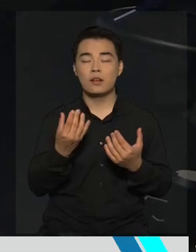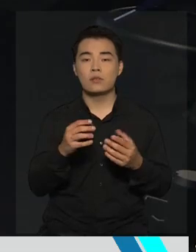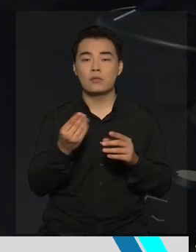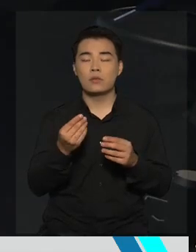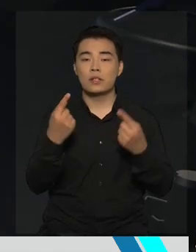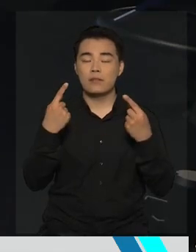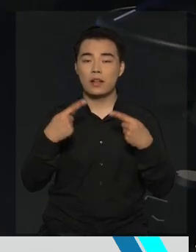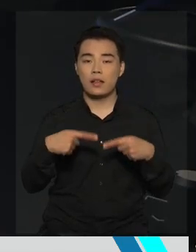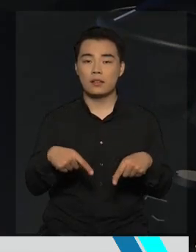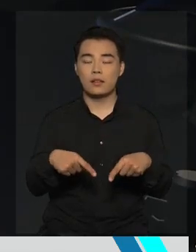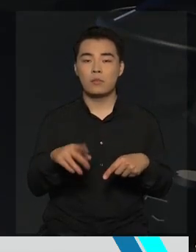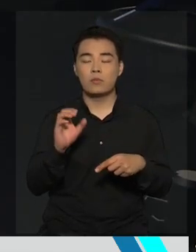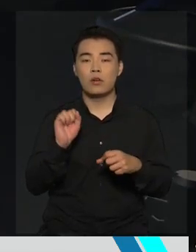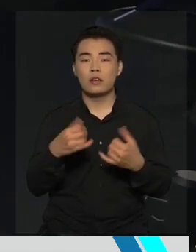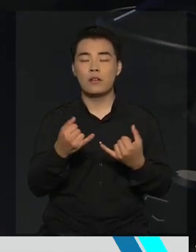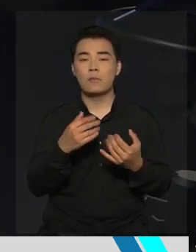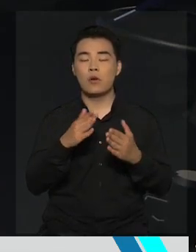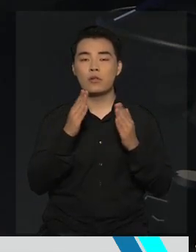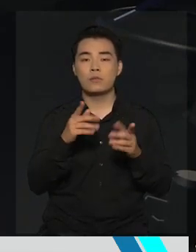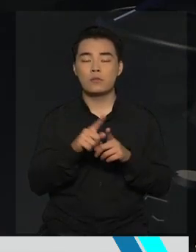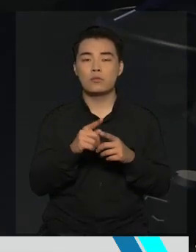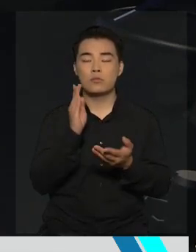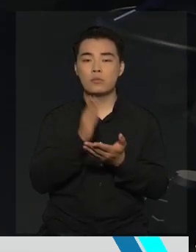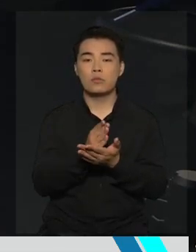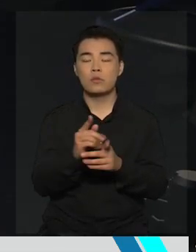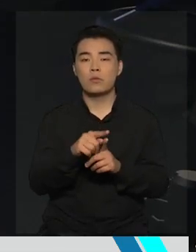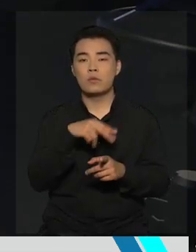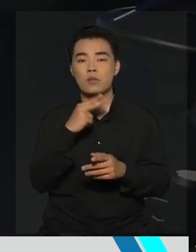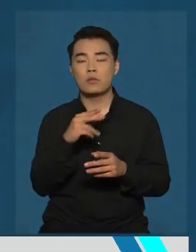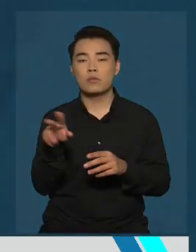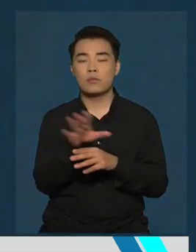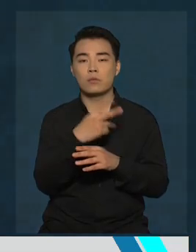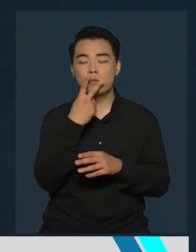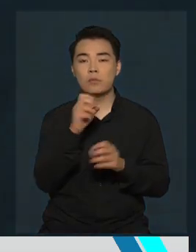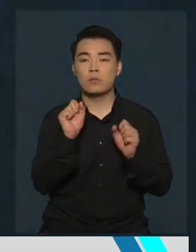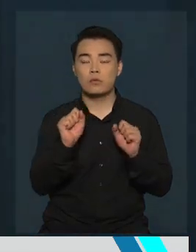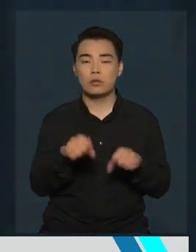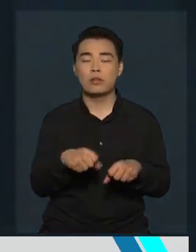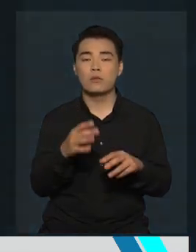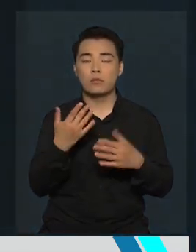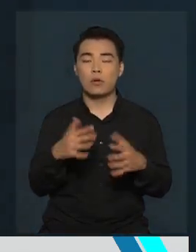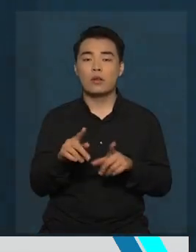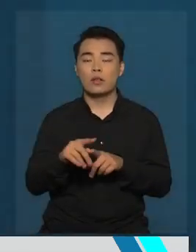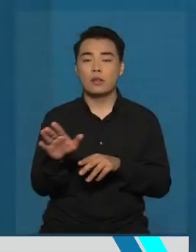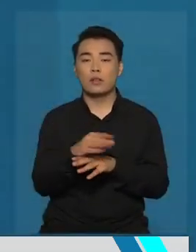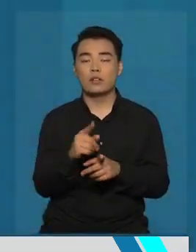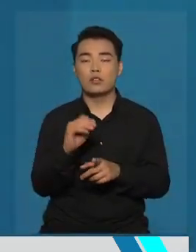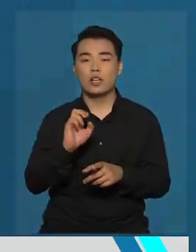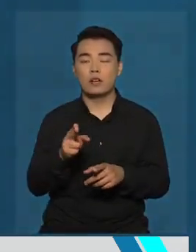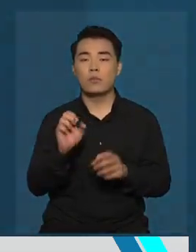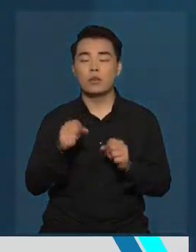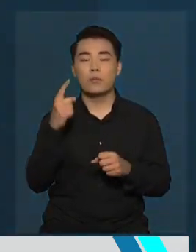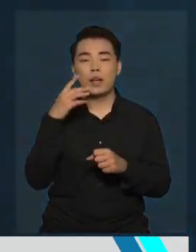можно вычислять в реальном времени в режиме онлайн с помощью оператора фискальных данных. Все, то есть по фискальным чекам мы можем